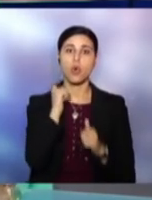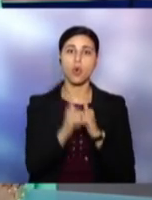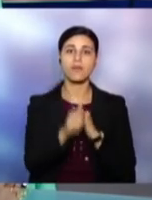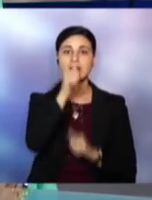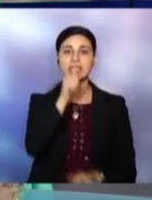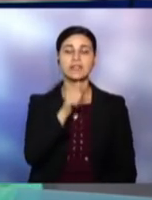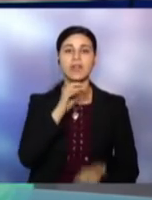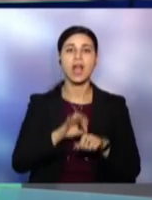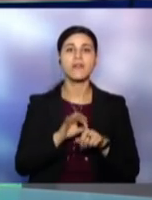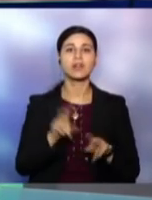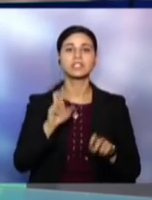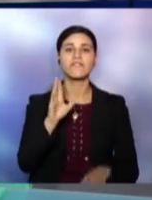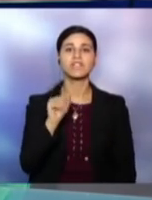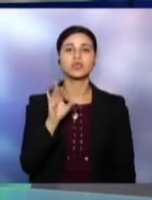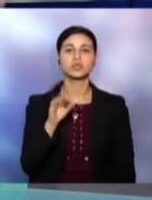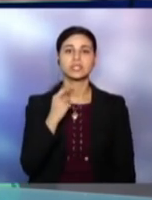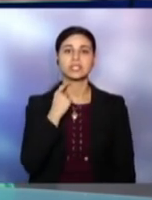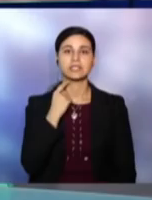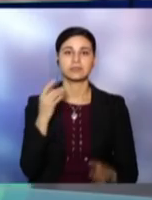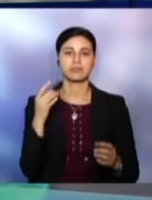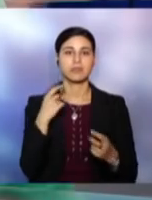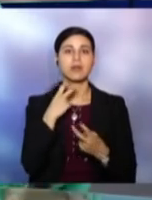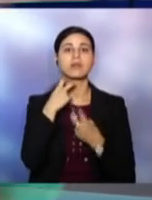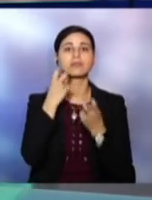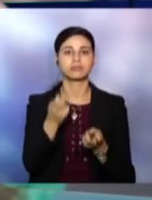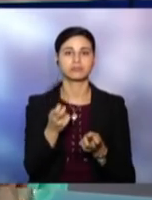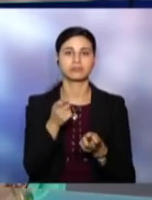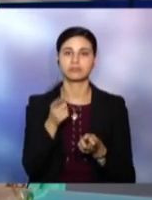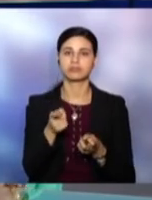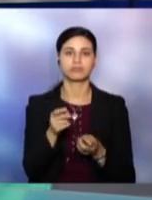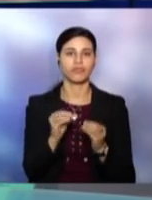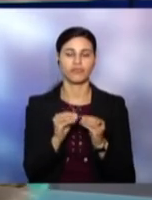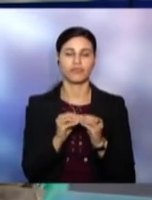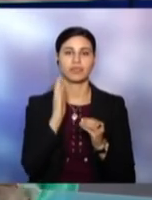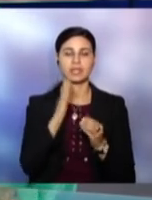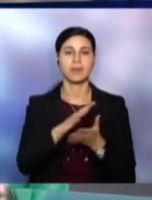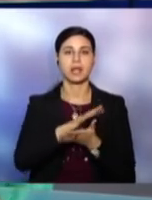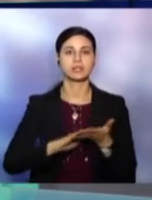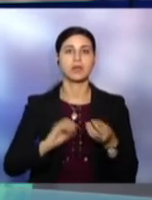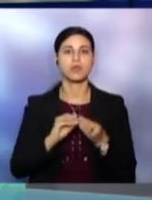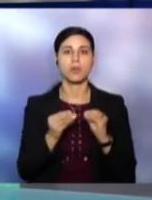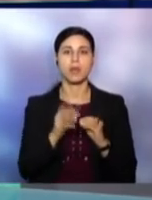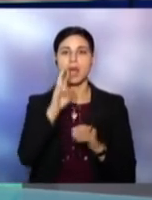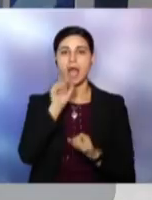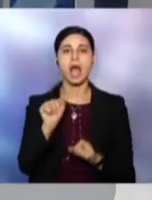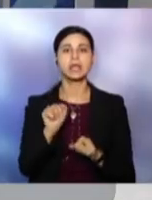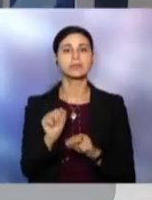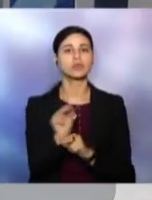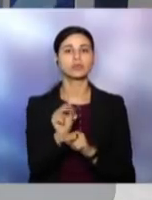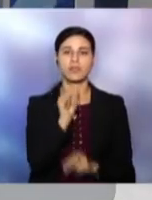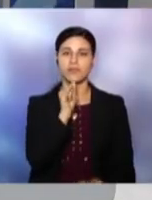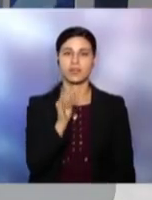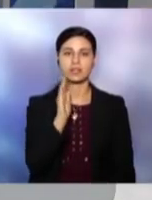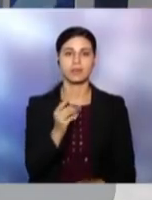იყო ვირუსული ინფექცია. ვირუსული ინფექციას ტონზილექტომია არანაირად არ დაამარცხებს. მე სულ ვიძახე. არც ანტიბიოტიკო თერაპია. არც ანტიბიოტიკო თერაპია. ეს